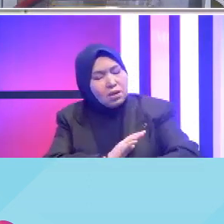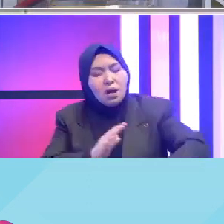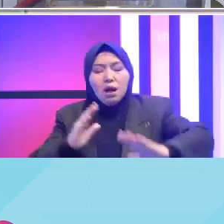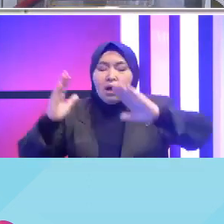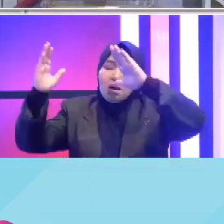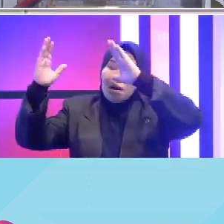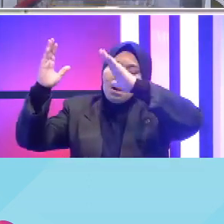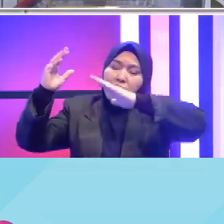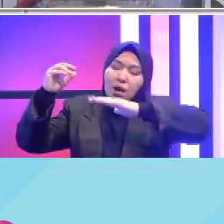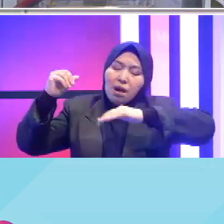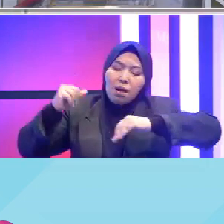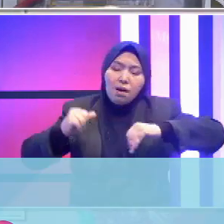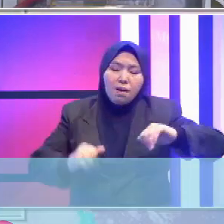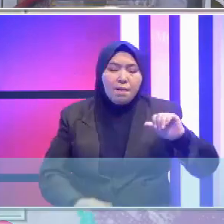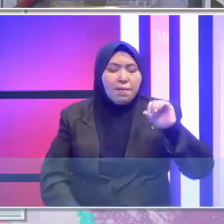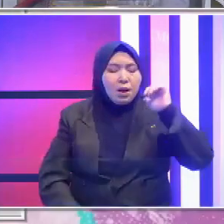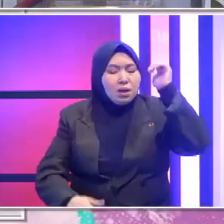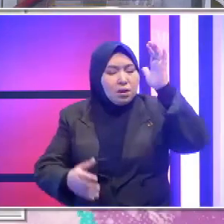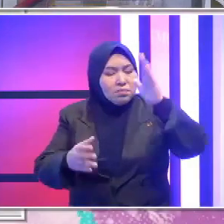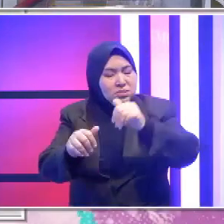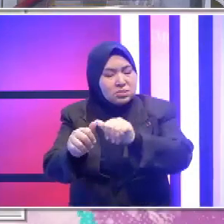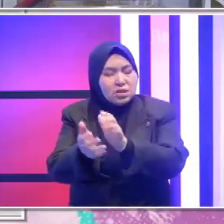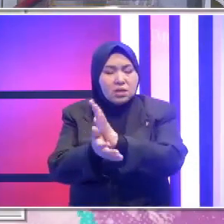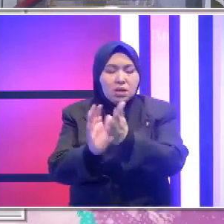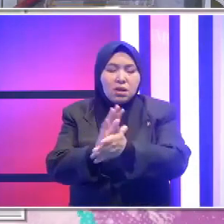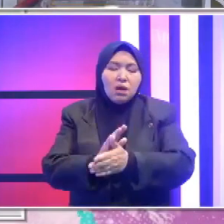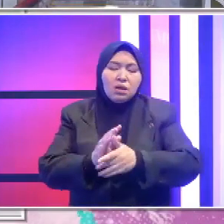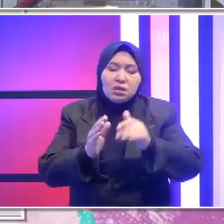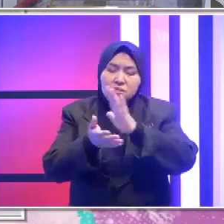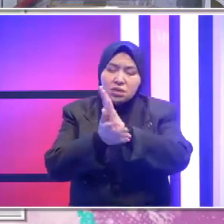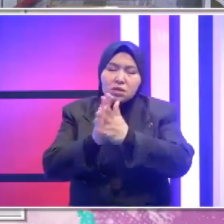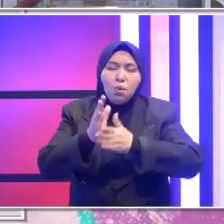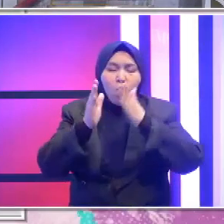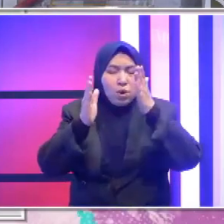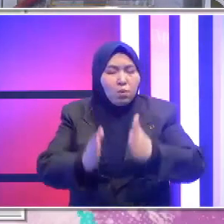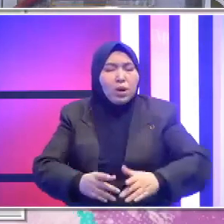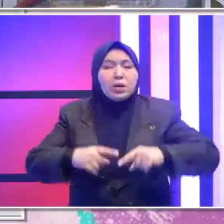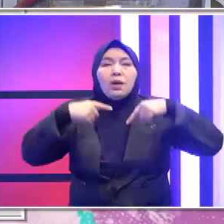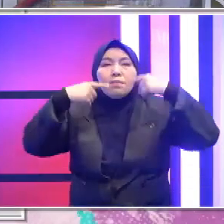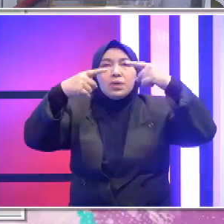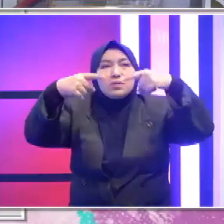kyb pun Amin almuslih him